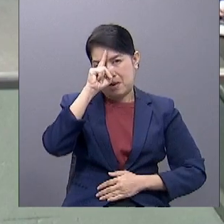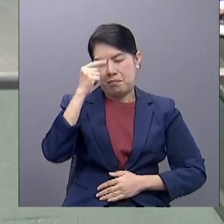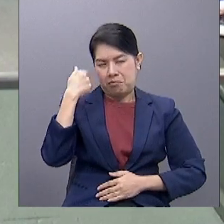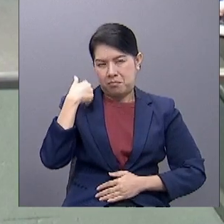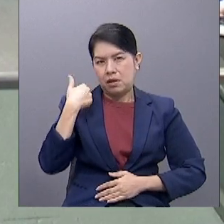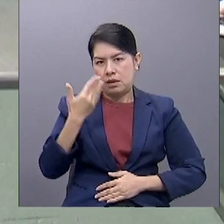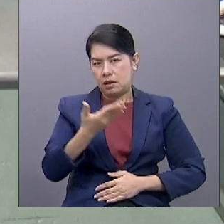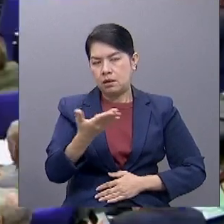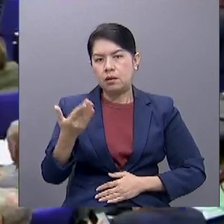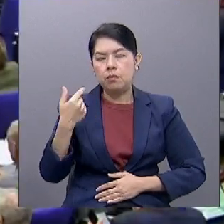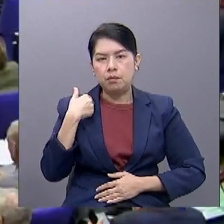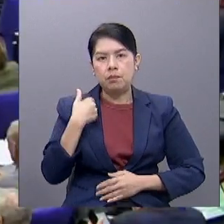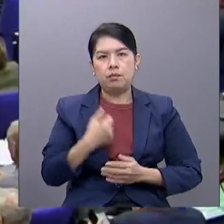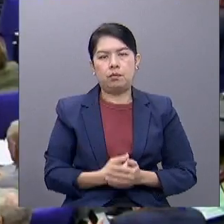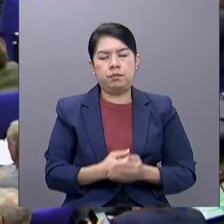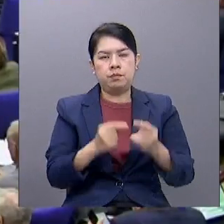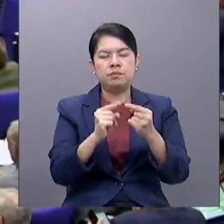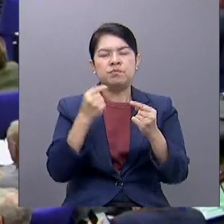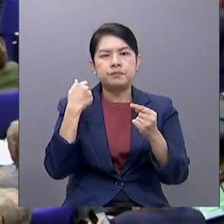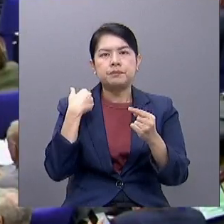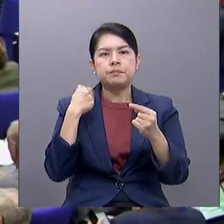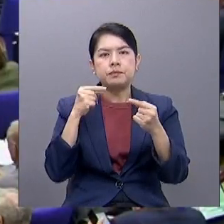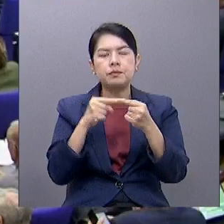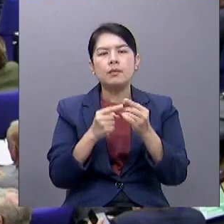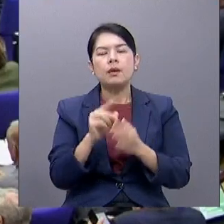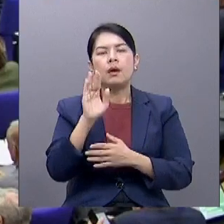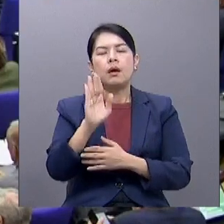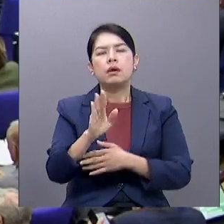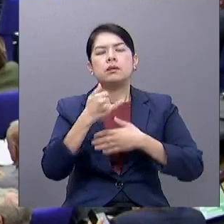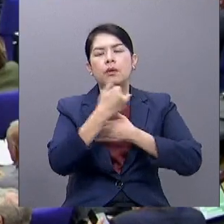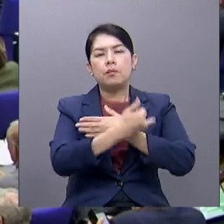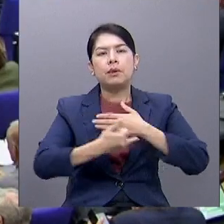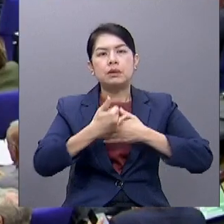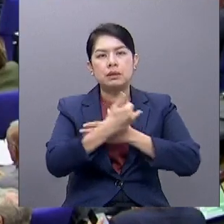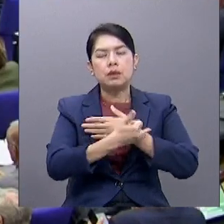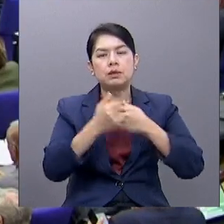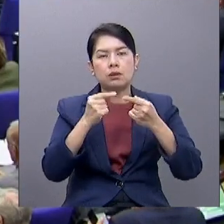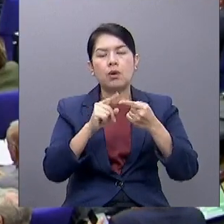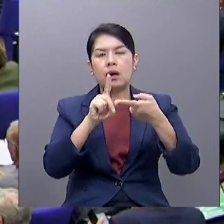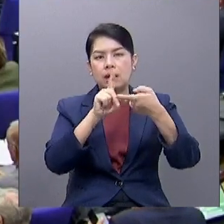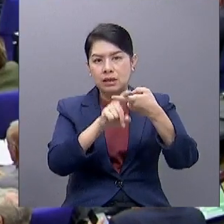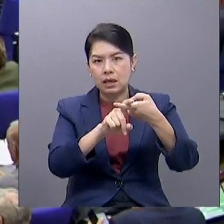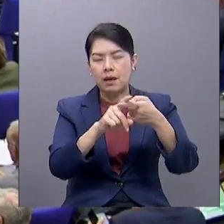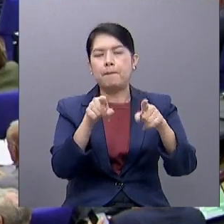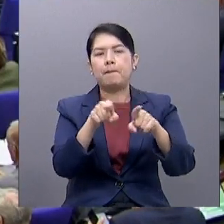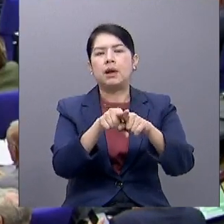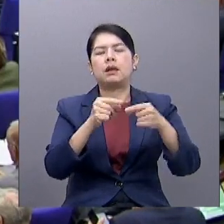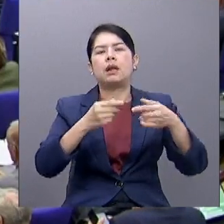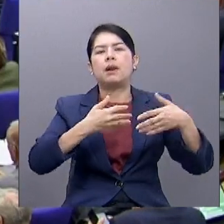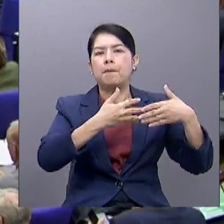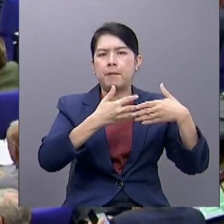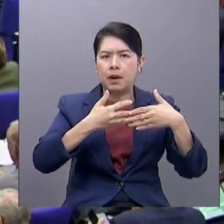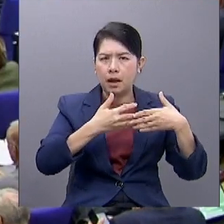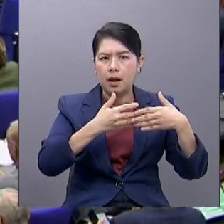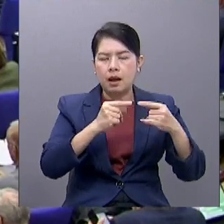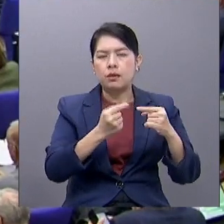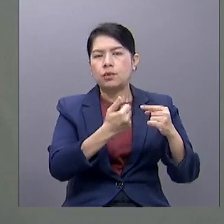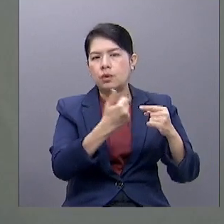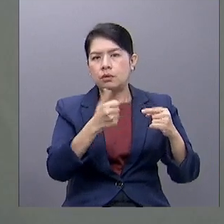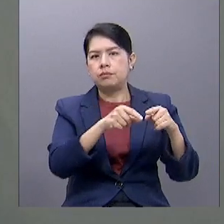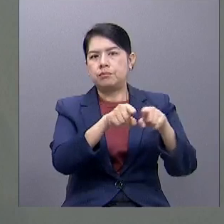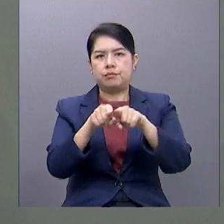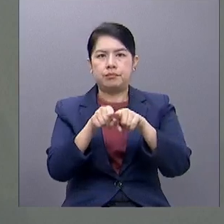มนีส่งให้โจมตีเข้าไปในดินแดนของรัสเซียได้นะคะเช่นเดียวกับสหรัฐและก็อีกหลายประเทศ